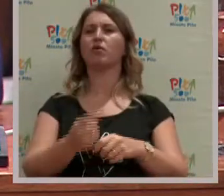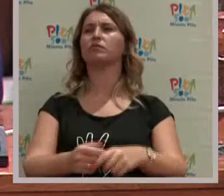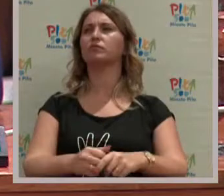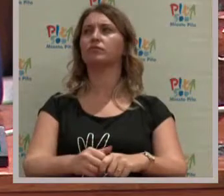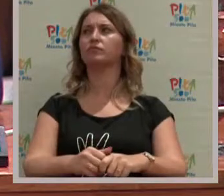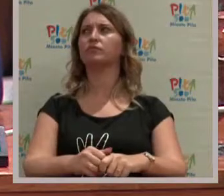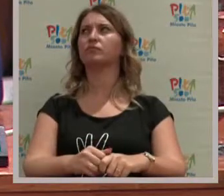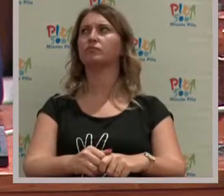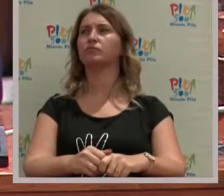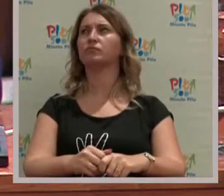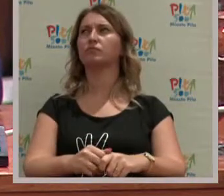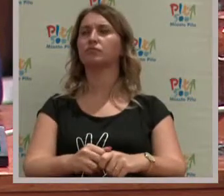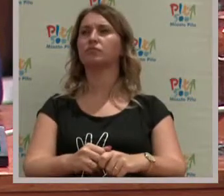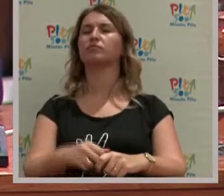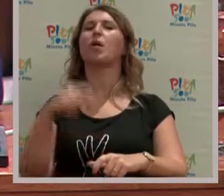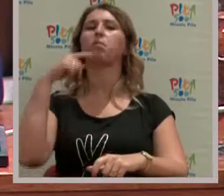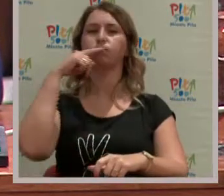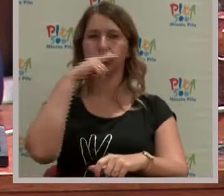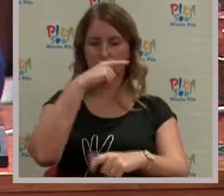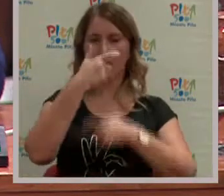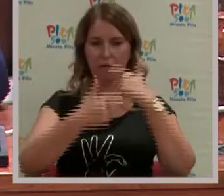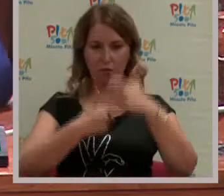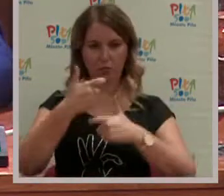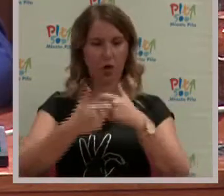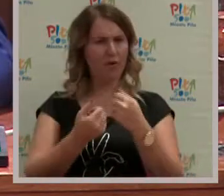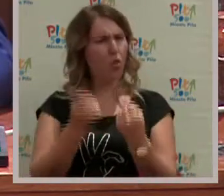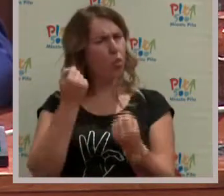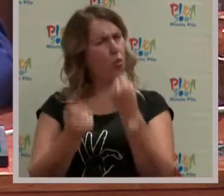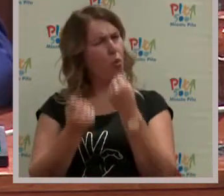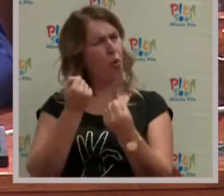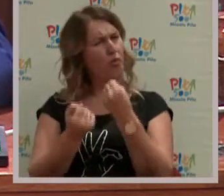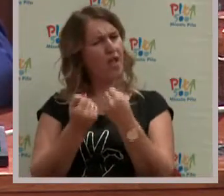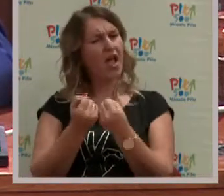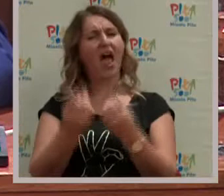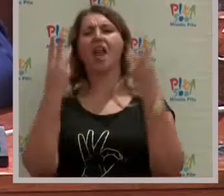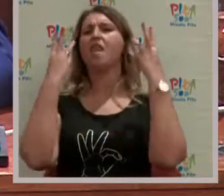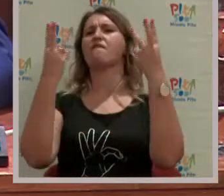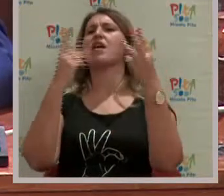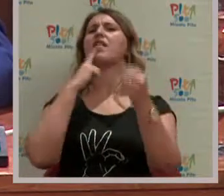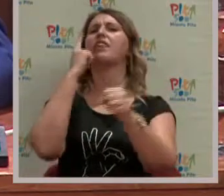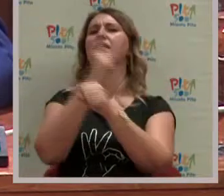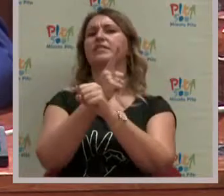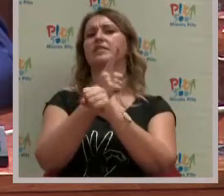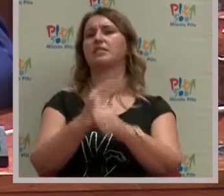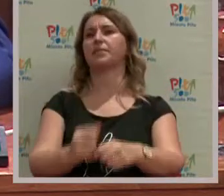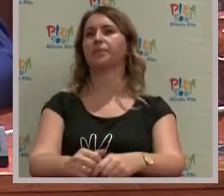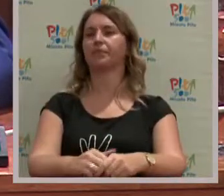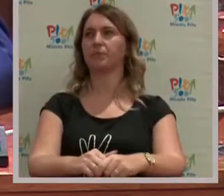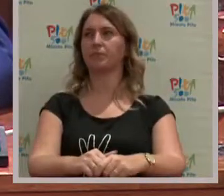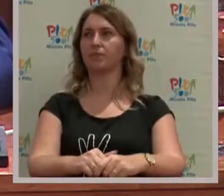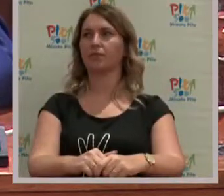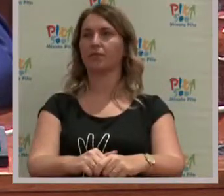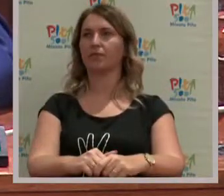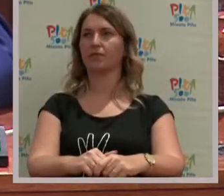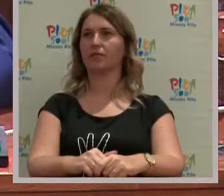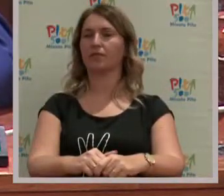że potrafią podejmować trudne, ale bardzo słuszne decyzje. Dotyczy to kwestii